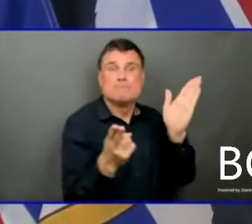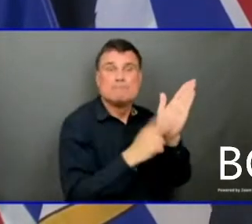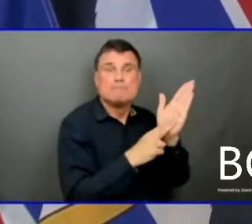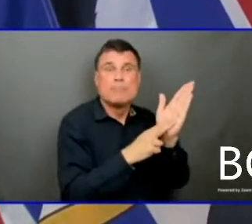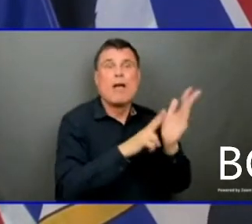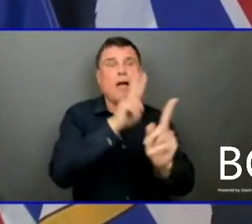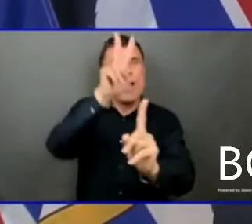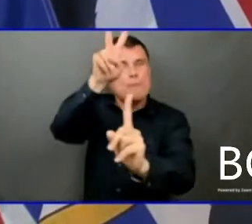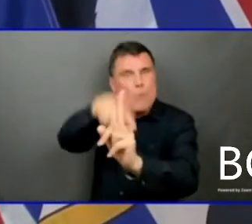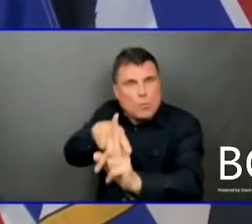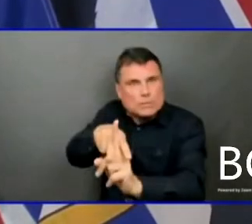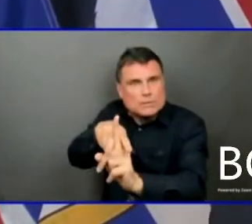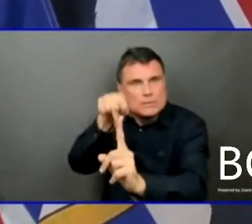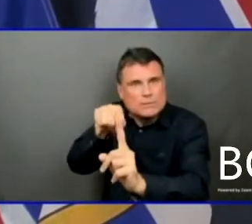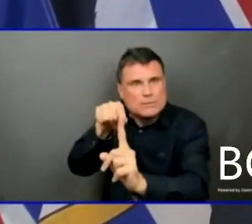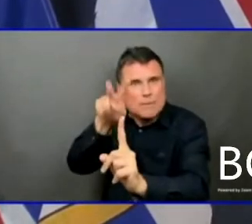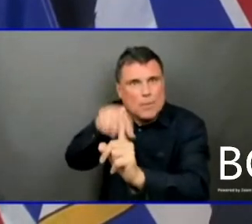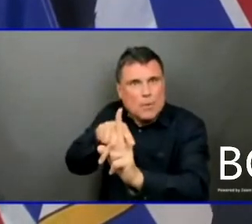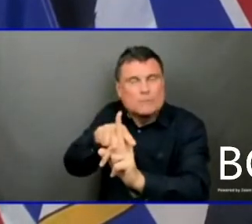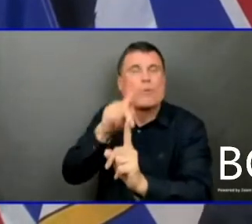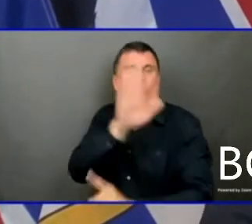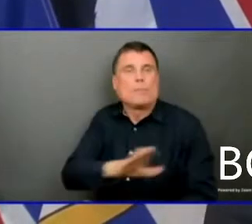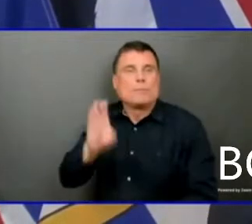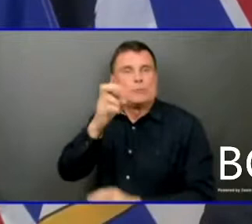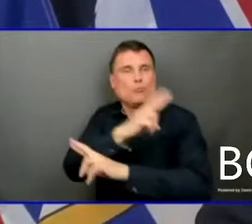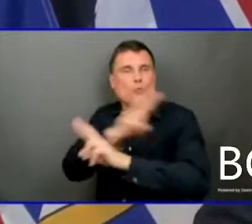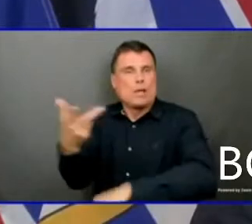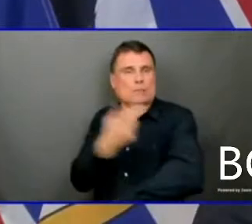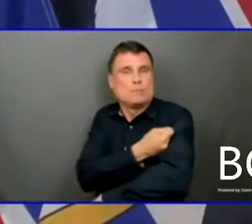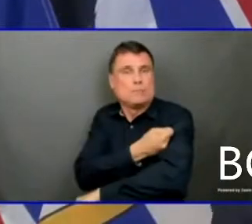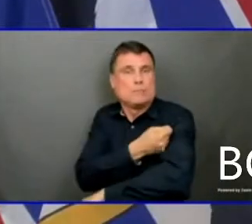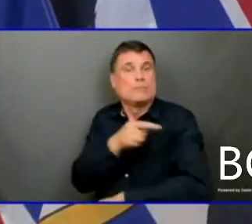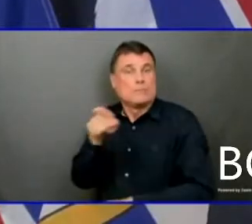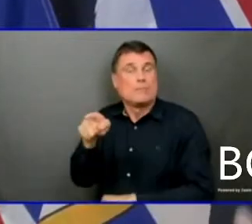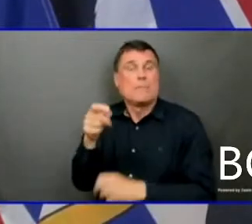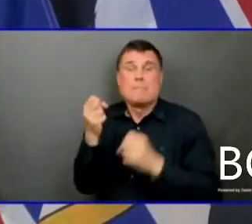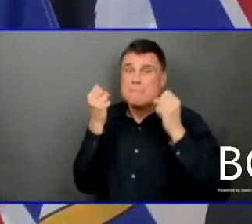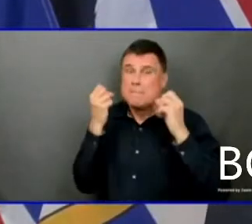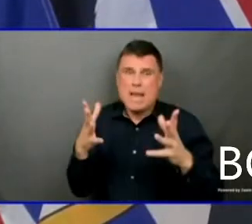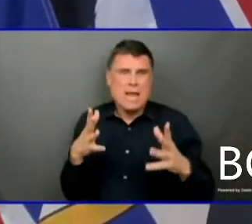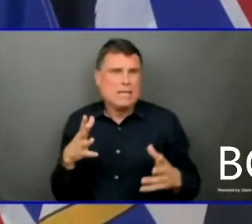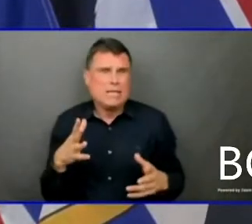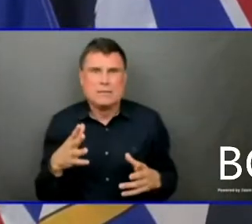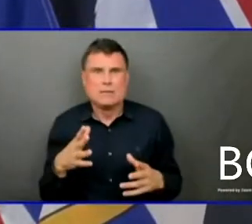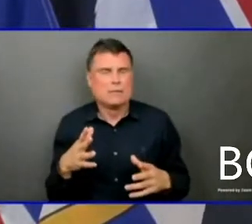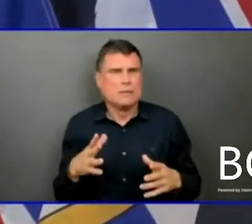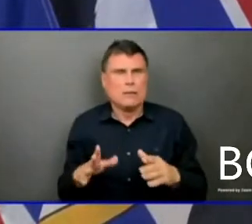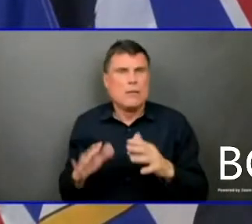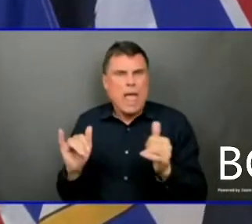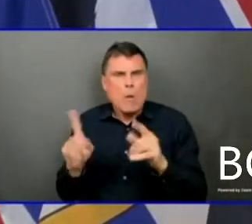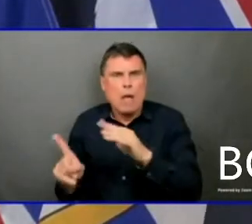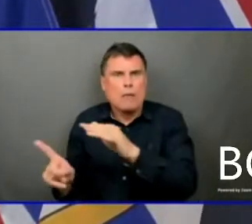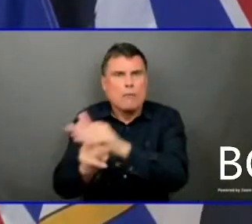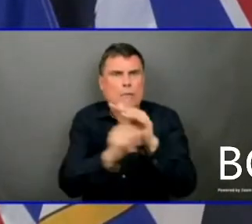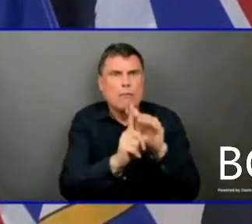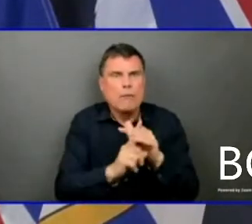末牺牲了休息时间。那么其实时间上是核算的周末我是周日到这个会